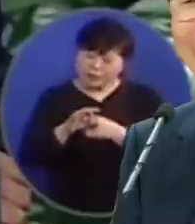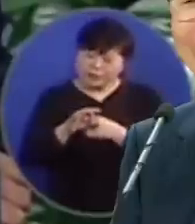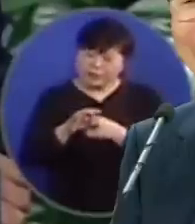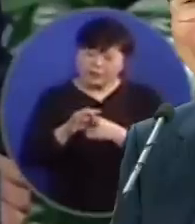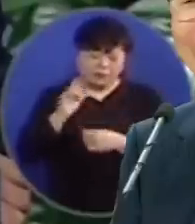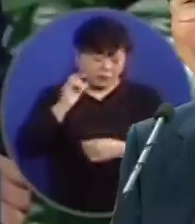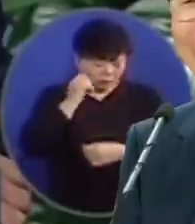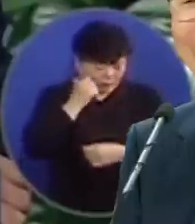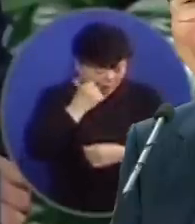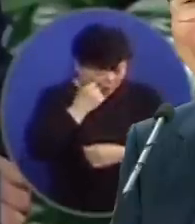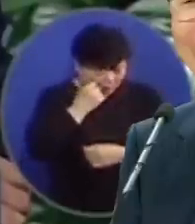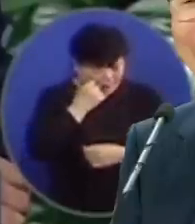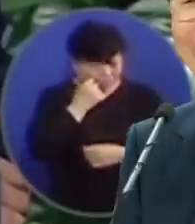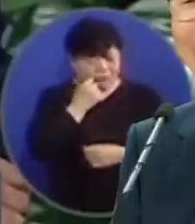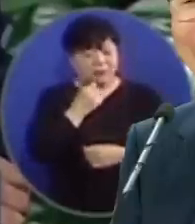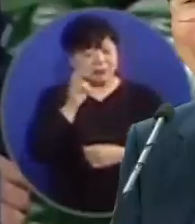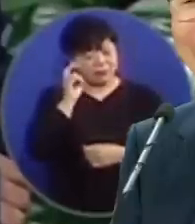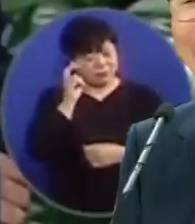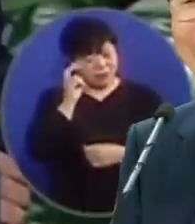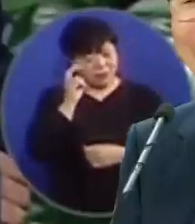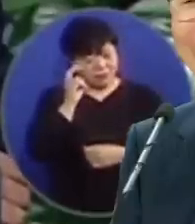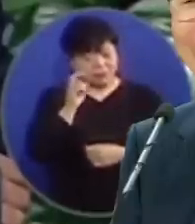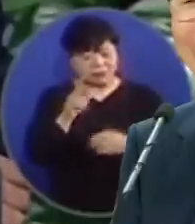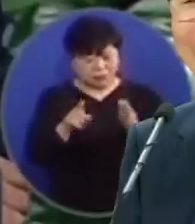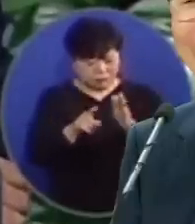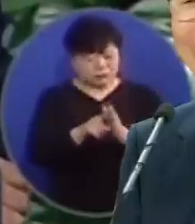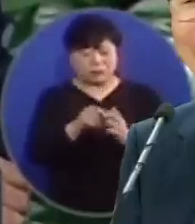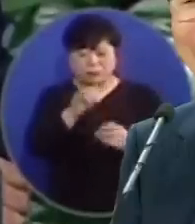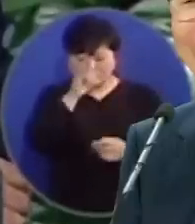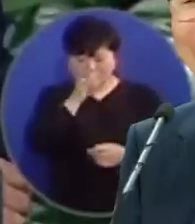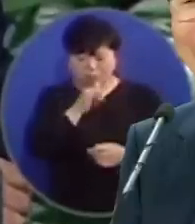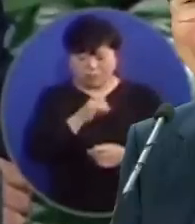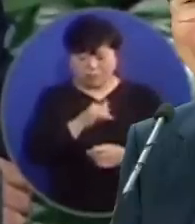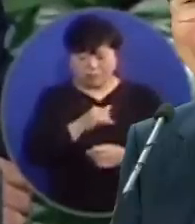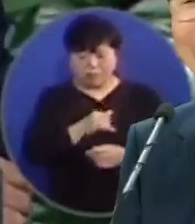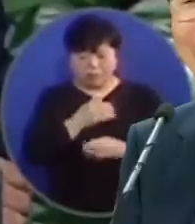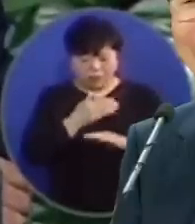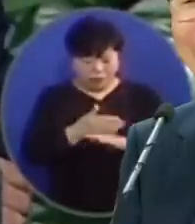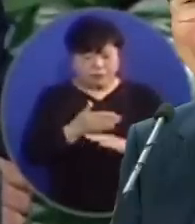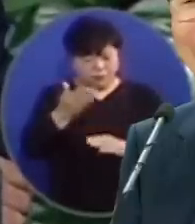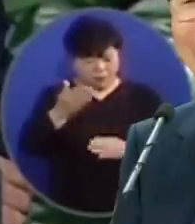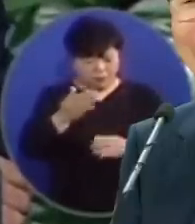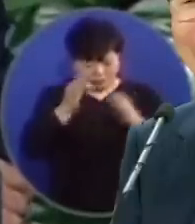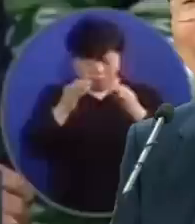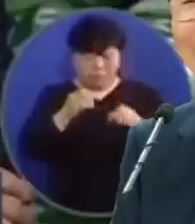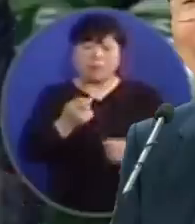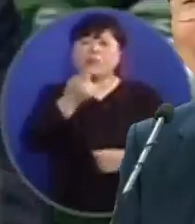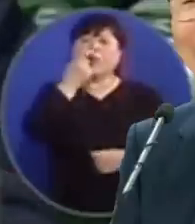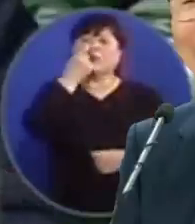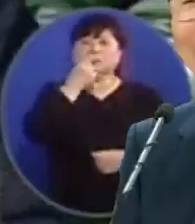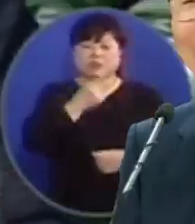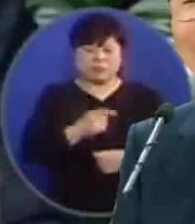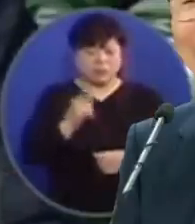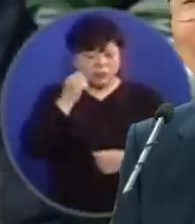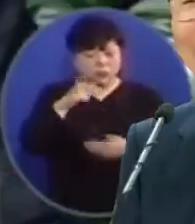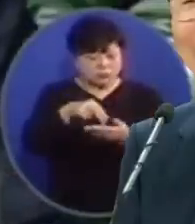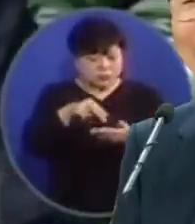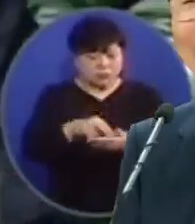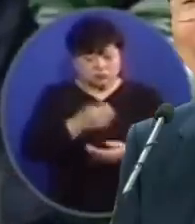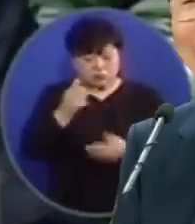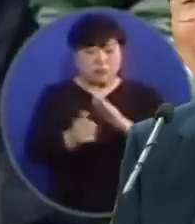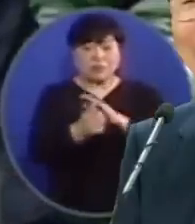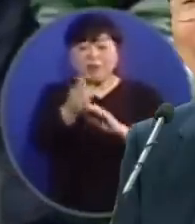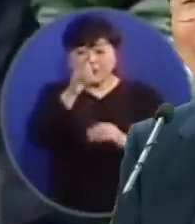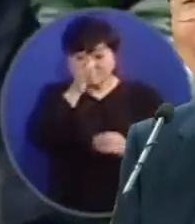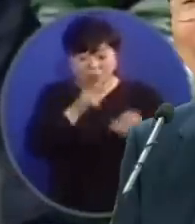자매님보다도 천배나 나은 처지였어. 그런데 내가 감사하지 못하면 어떻게 할 것이냐. 그 어려운 처지에서도 꿈과